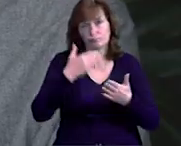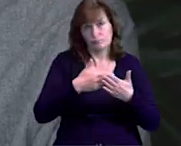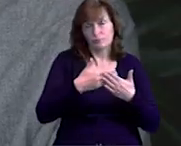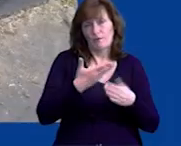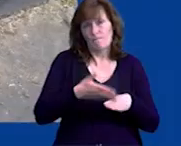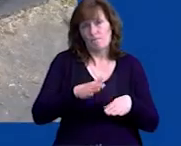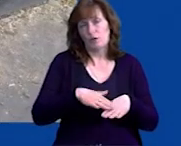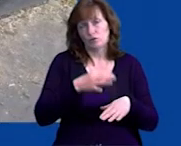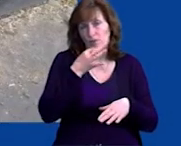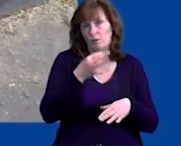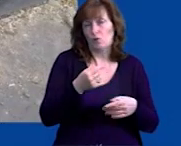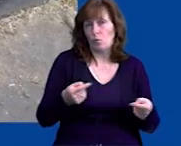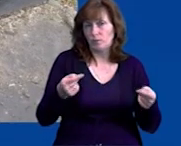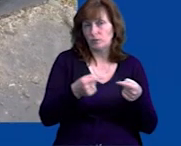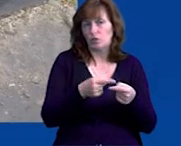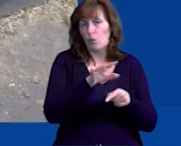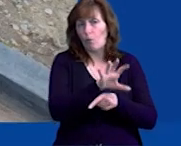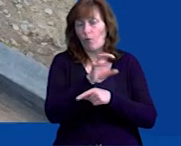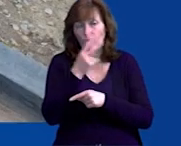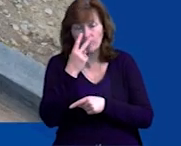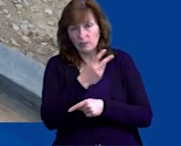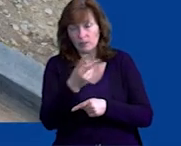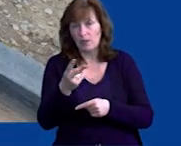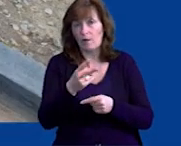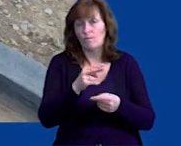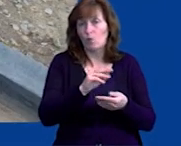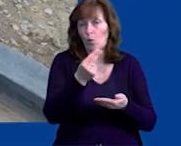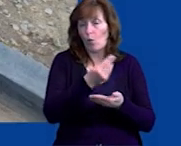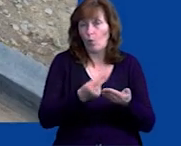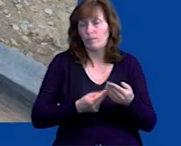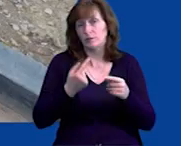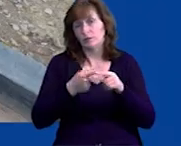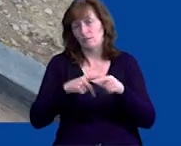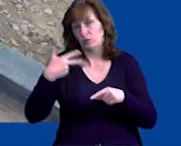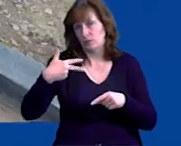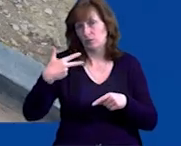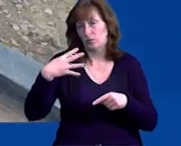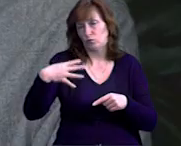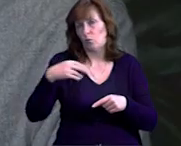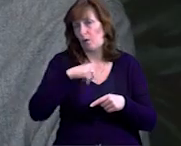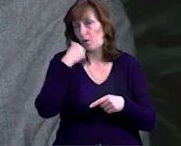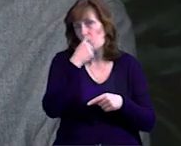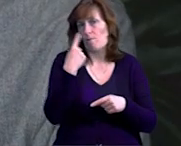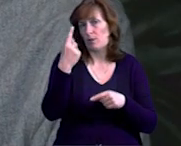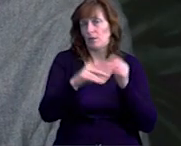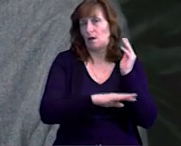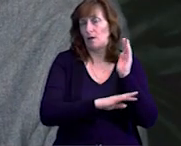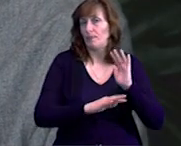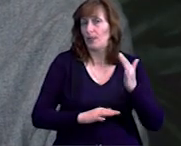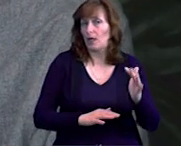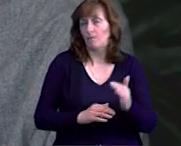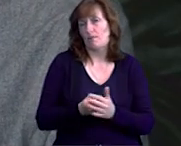важко встановити, але по фотографіям і по опису це близько 30-40 років. Ось яка